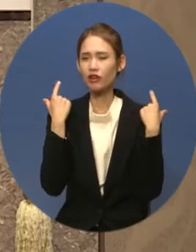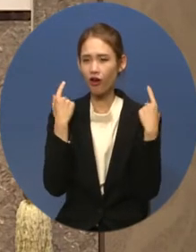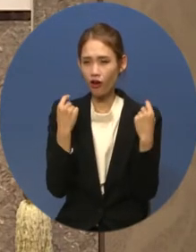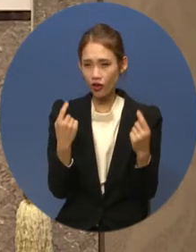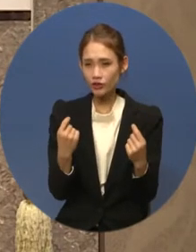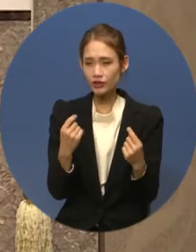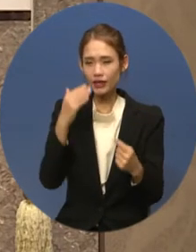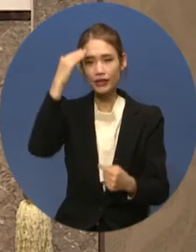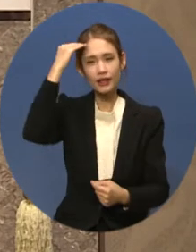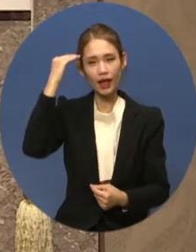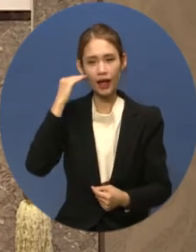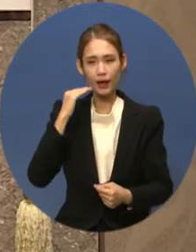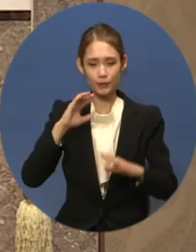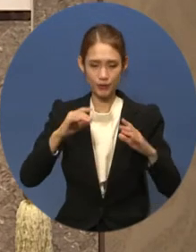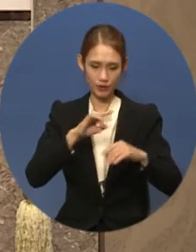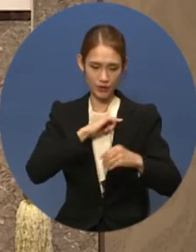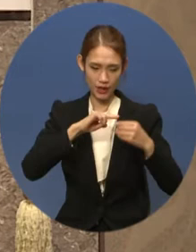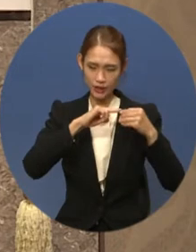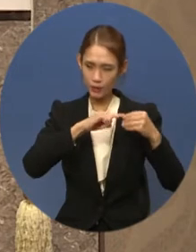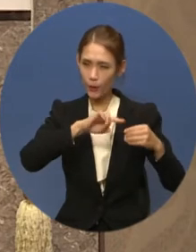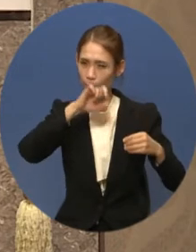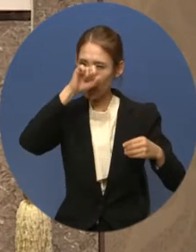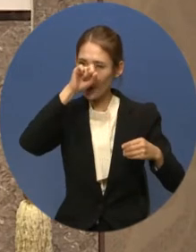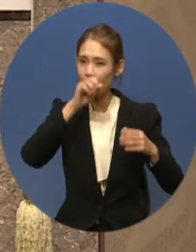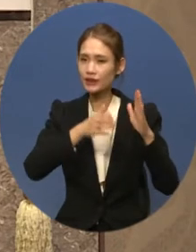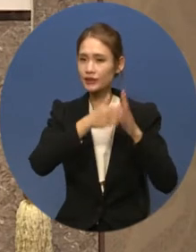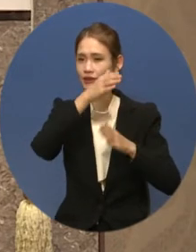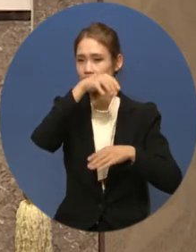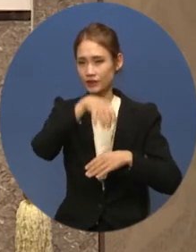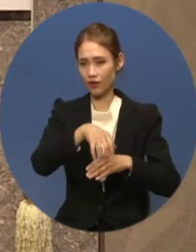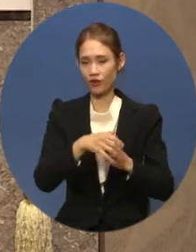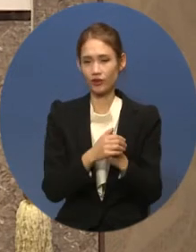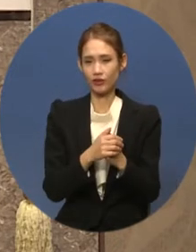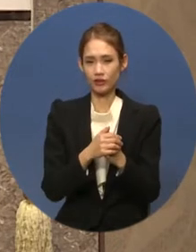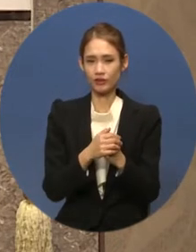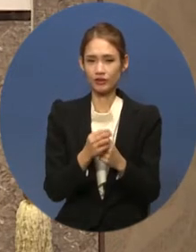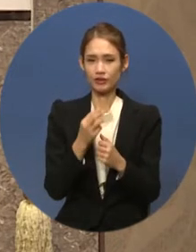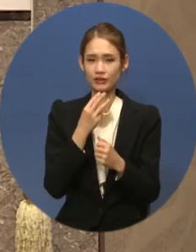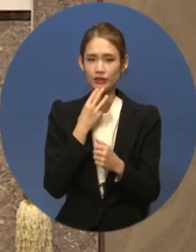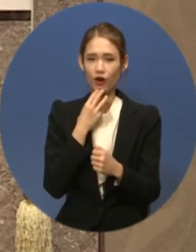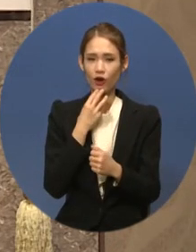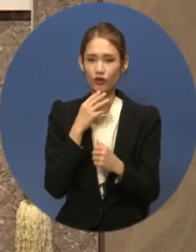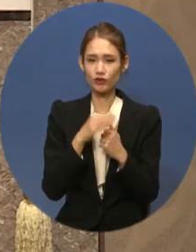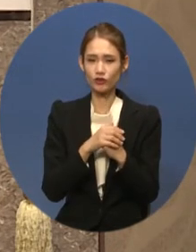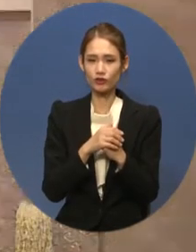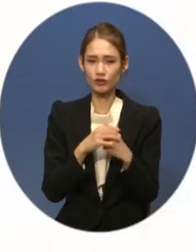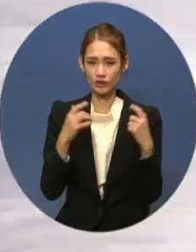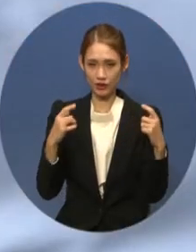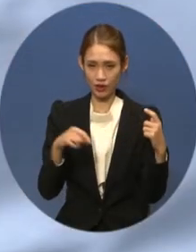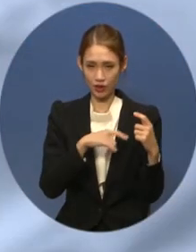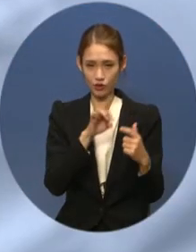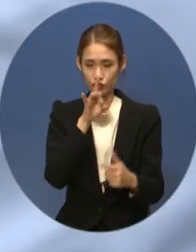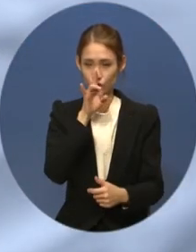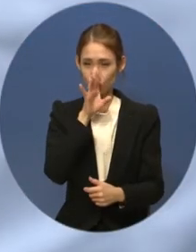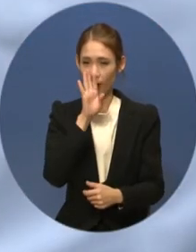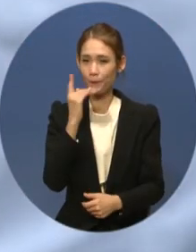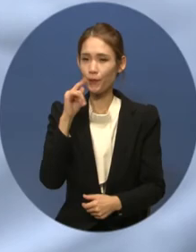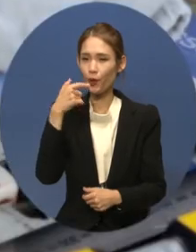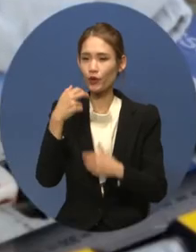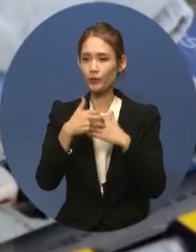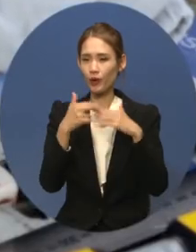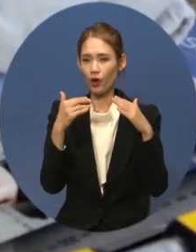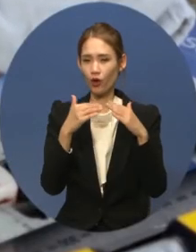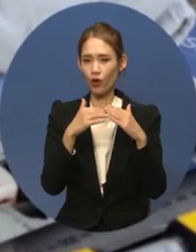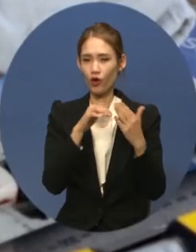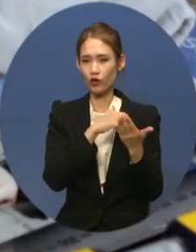시설이라고 자각을 하고 있습니다 저희 보장 곳엔 파는 우리 이제 서울 강동에 있는 중앙 0 병원에 위치하고 있고요 대략